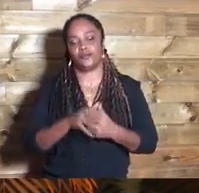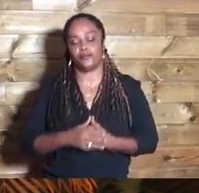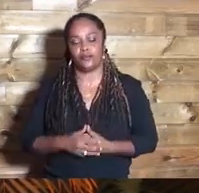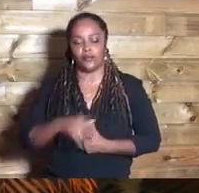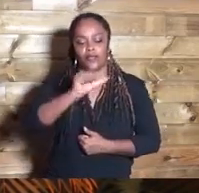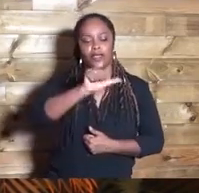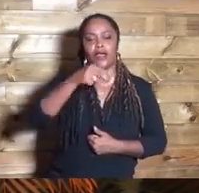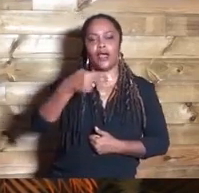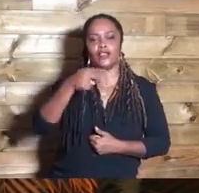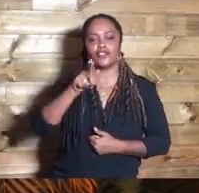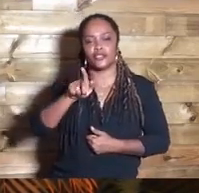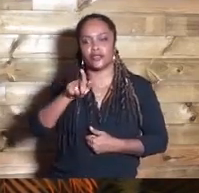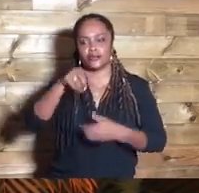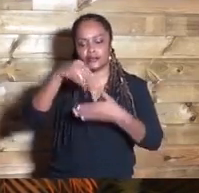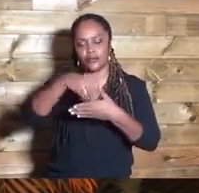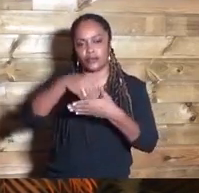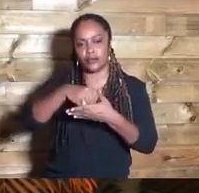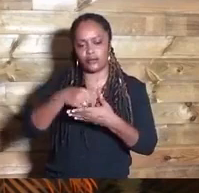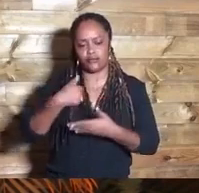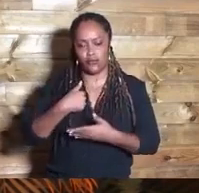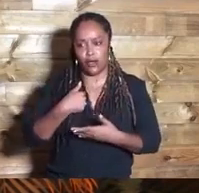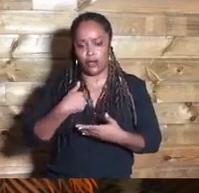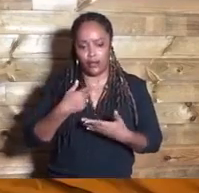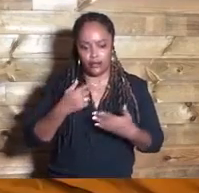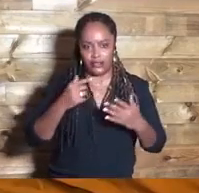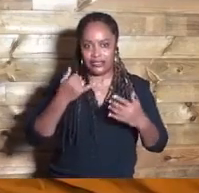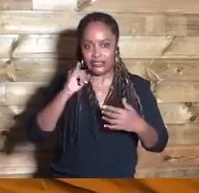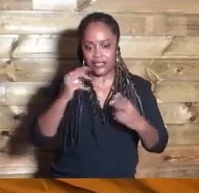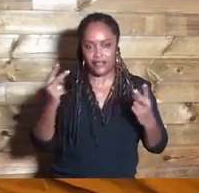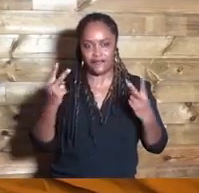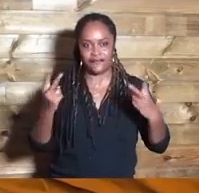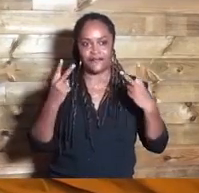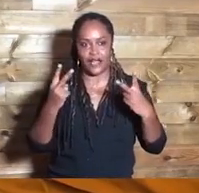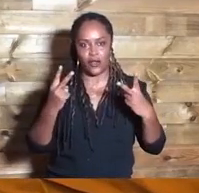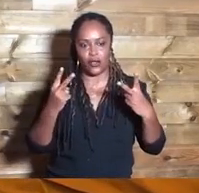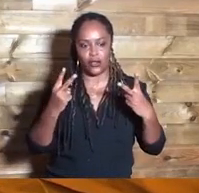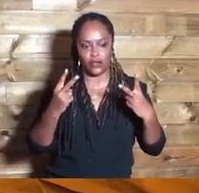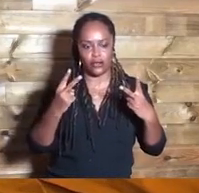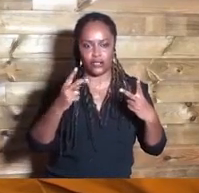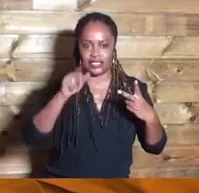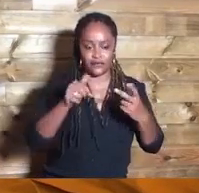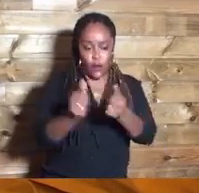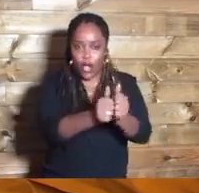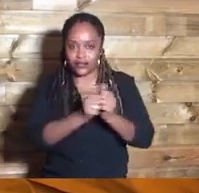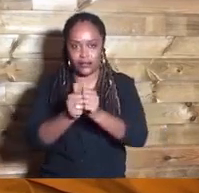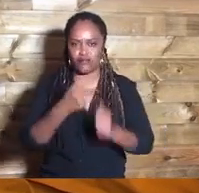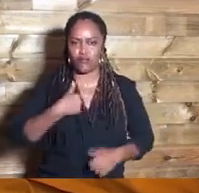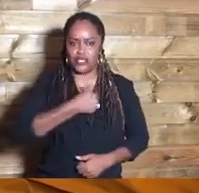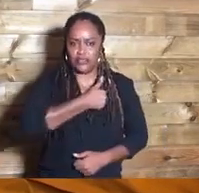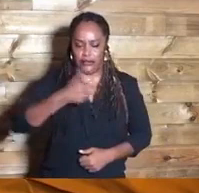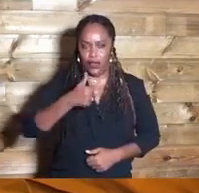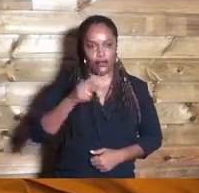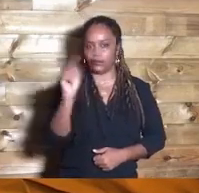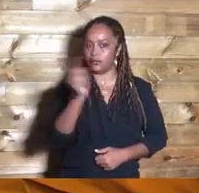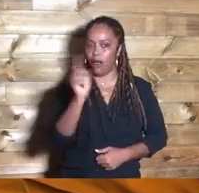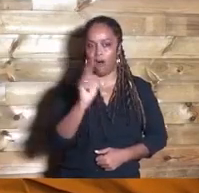plus importante que j'ai compris, que ma personne et mon action n'avaient aucune valeur si elles ne s'inscrivaient pas dans un processus collectif, dans un sens